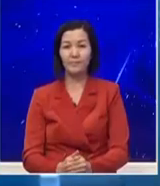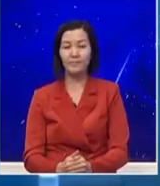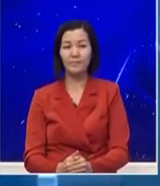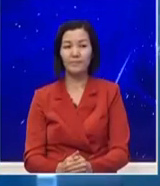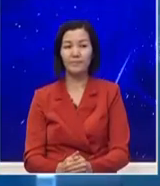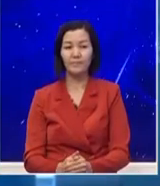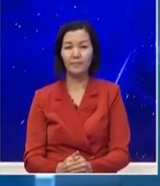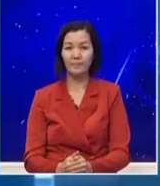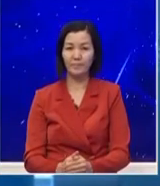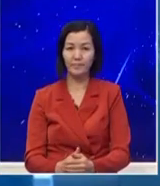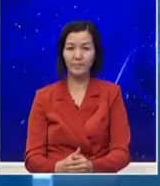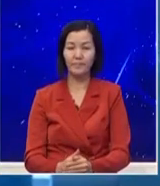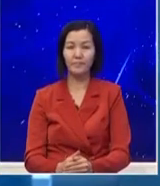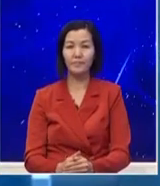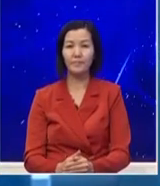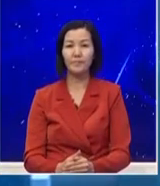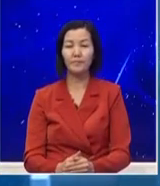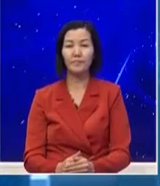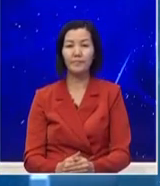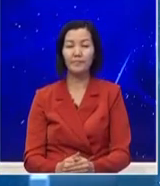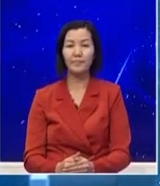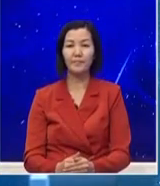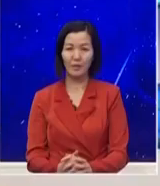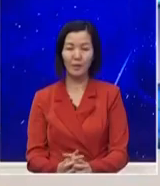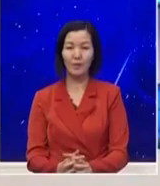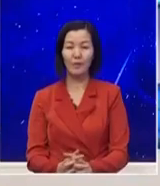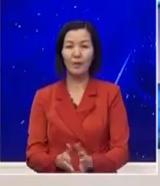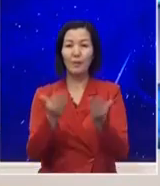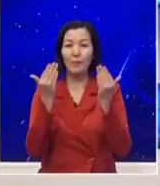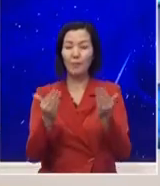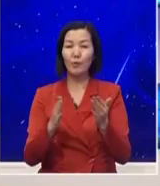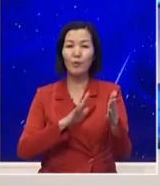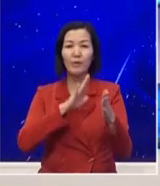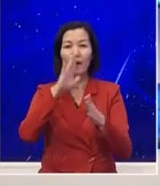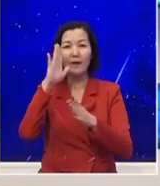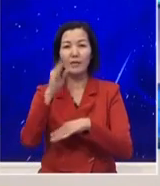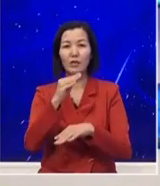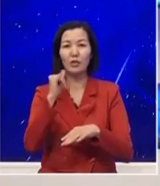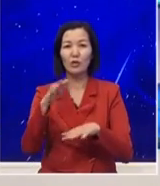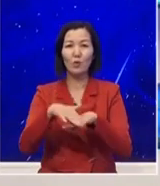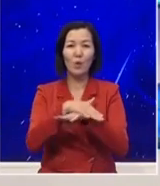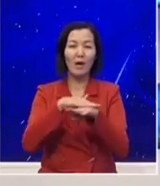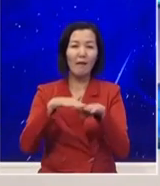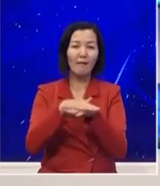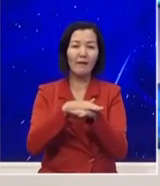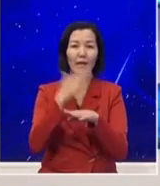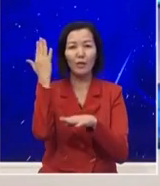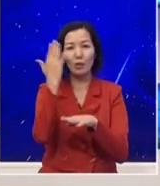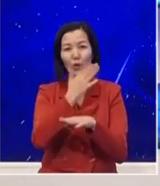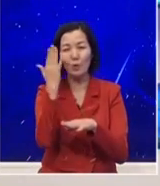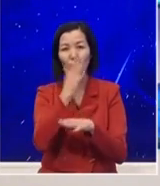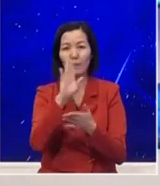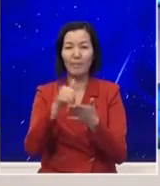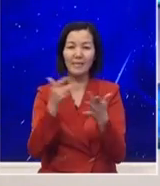Меруерт Қыдырбайқызы, Әсет Бекбатыр, Жетісу телеарнасы. Сәрсенбінің таңында Жетісу жұрты тақиялы періштені ақтық